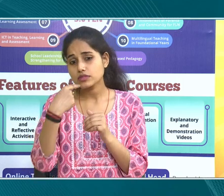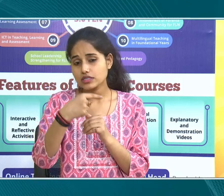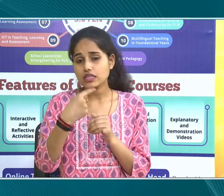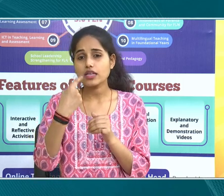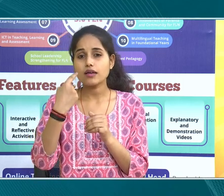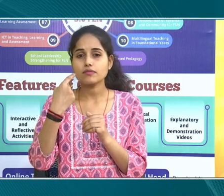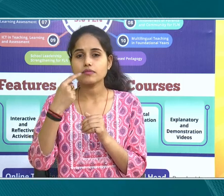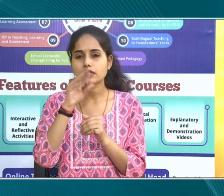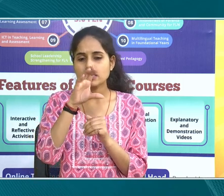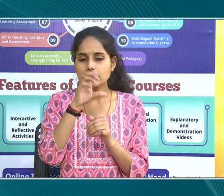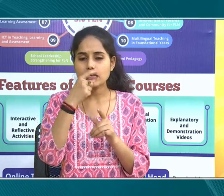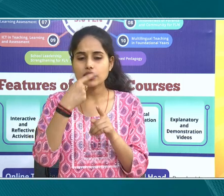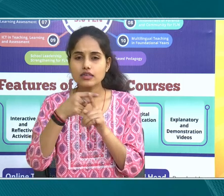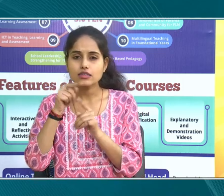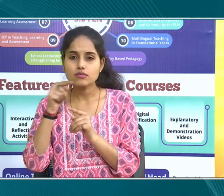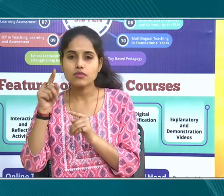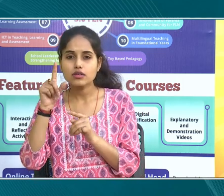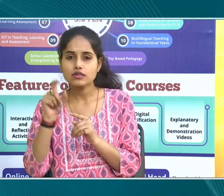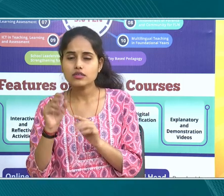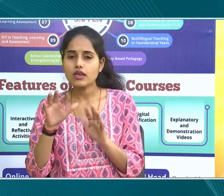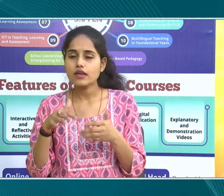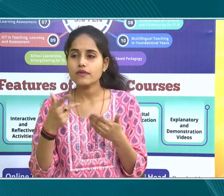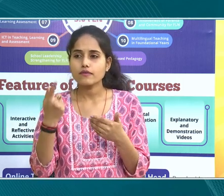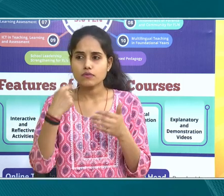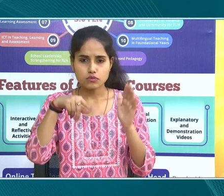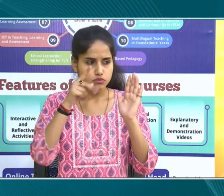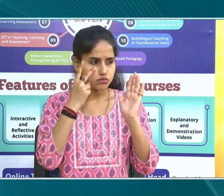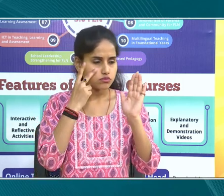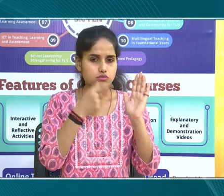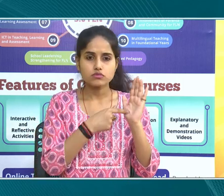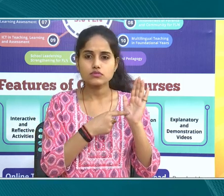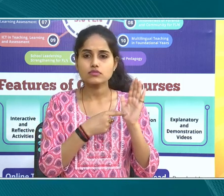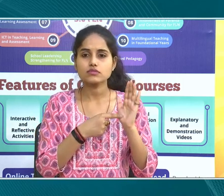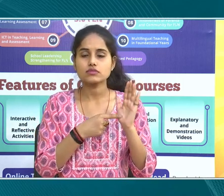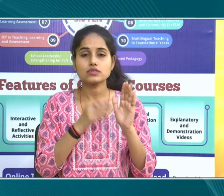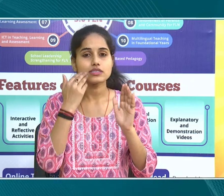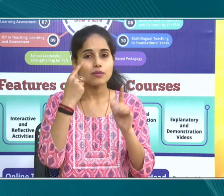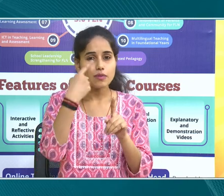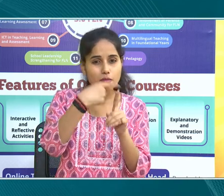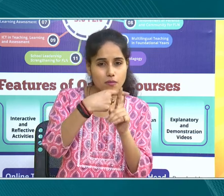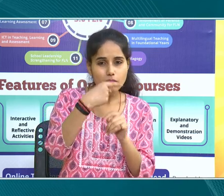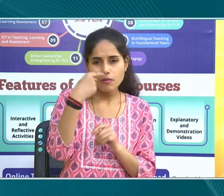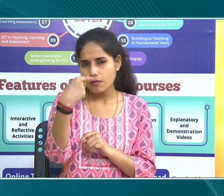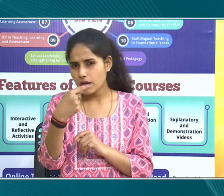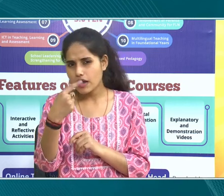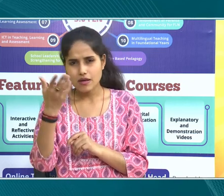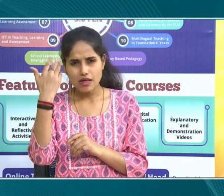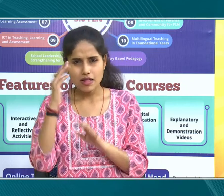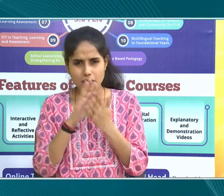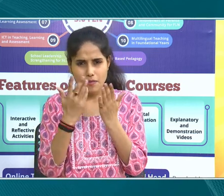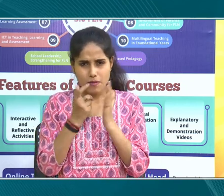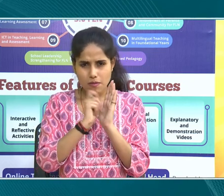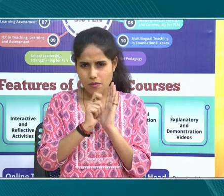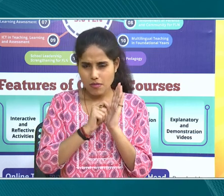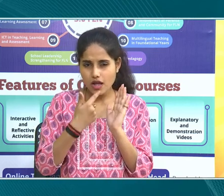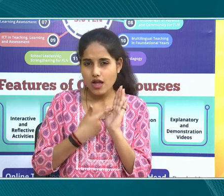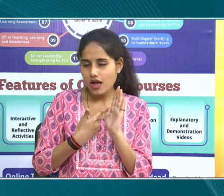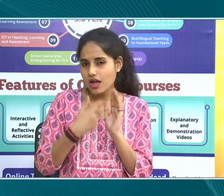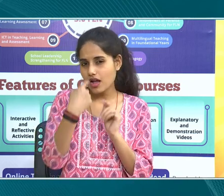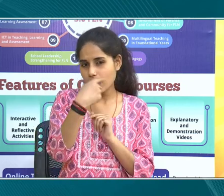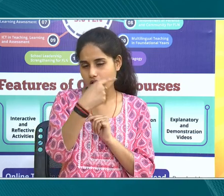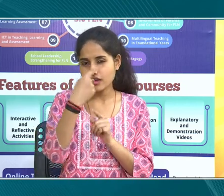10 तो आप कैसे लिखेंगे आप ऐसे लिख सकते हैं जैसे हम घाट जमा करते हैं नॉर्मली अपनी नोटबुक पे यार टिलर फ्रेम